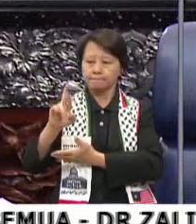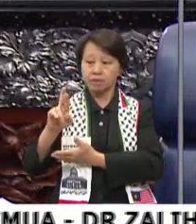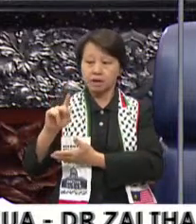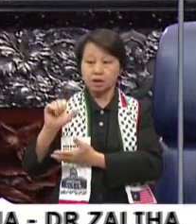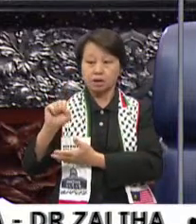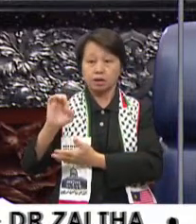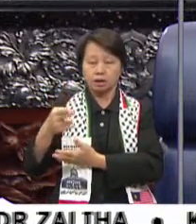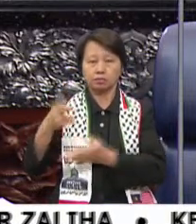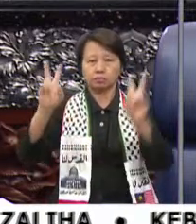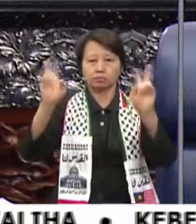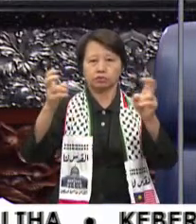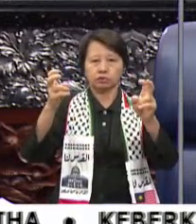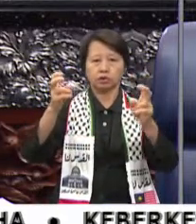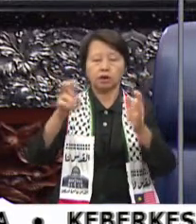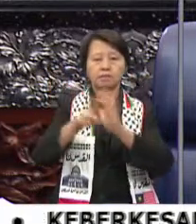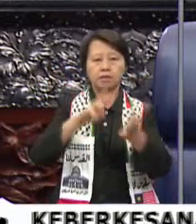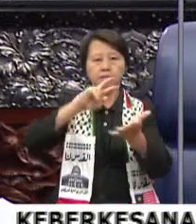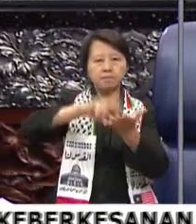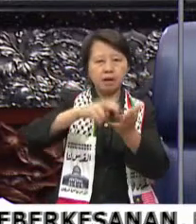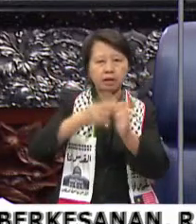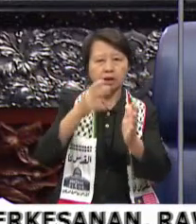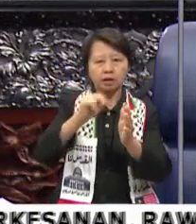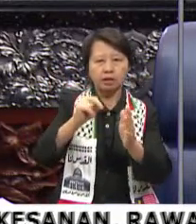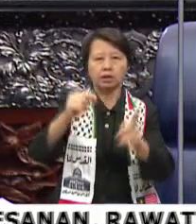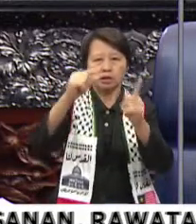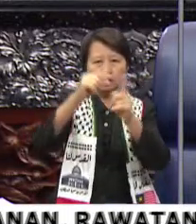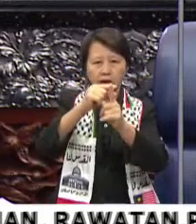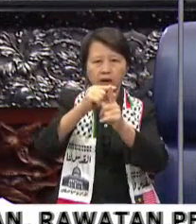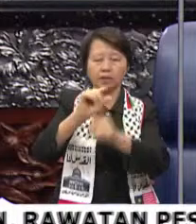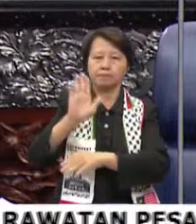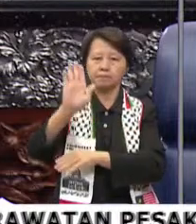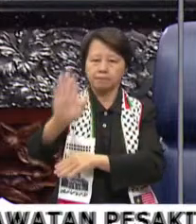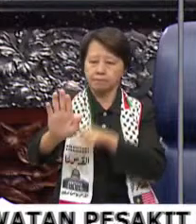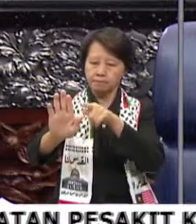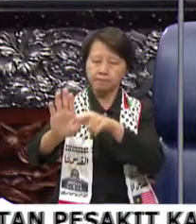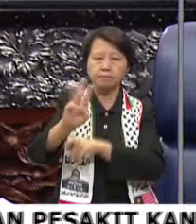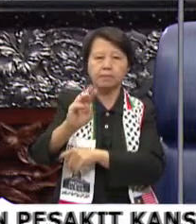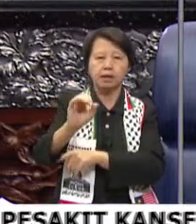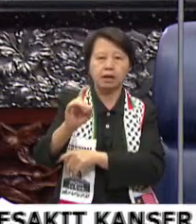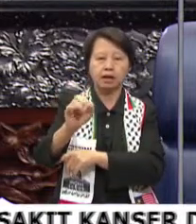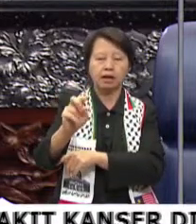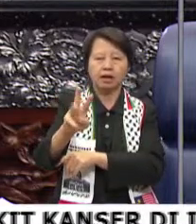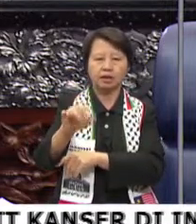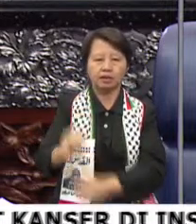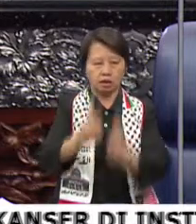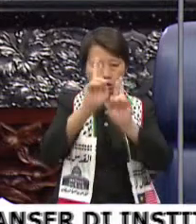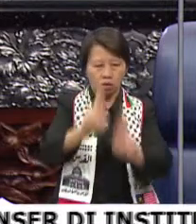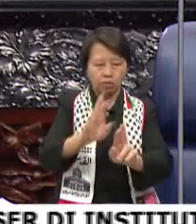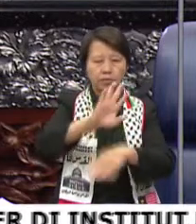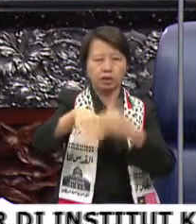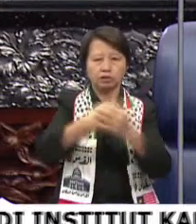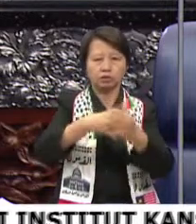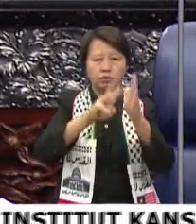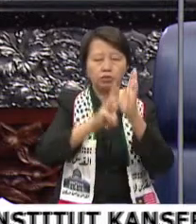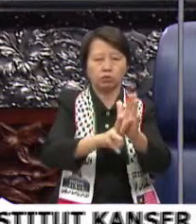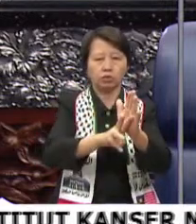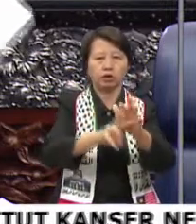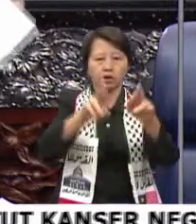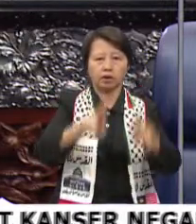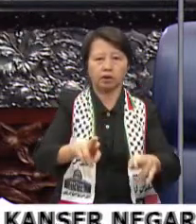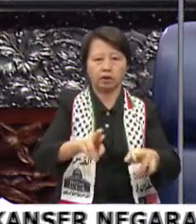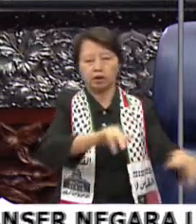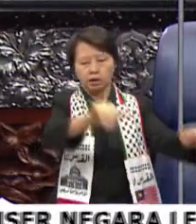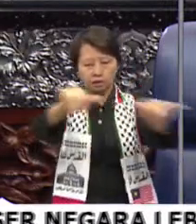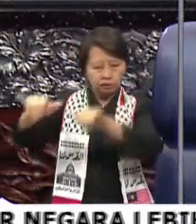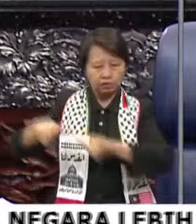bertajuk memaknai kalimat Madani hormati semua Wakil Rakyat dengan cdf sama